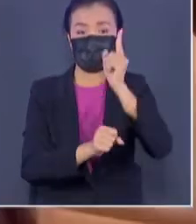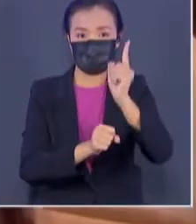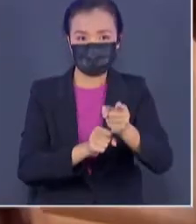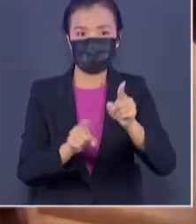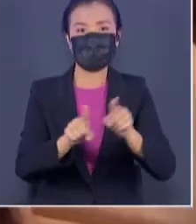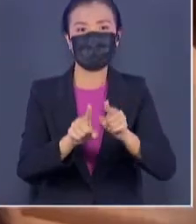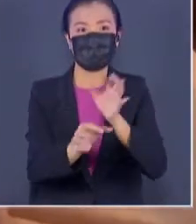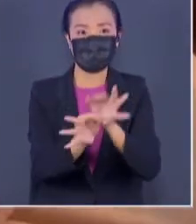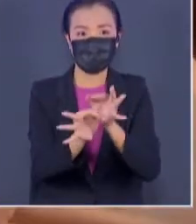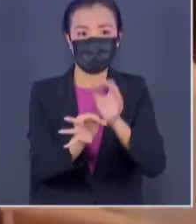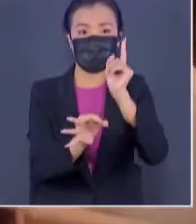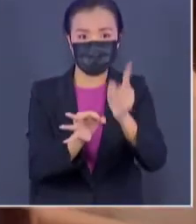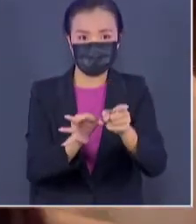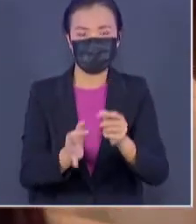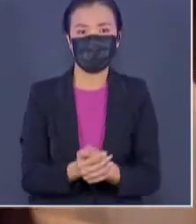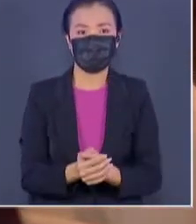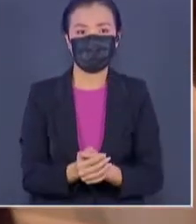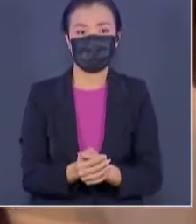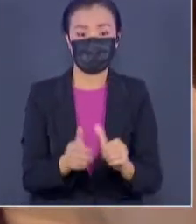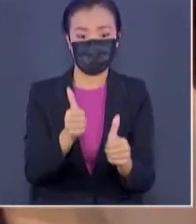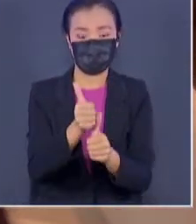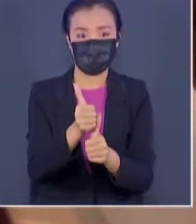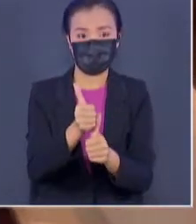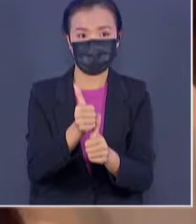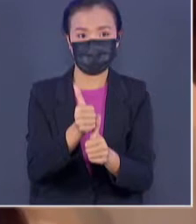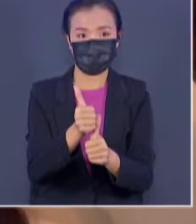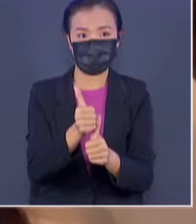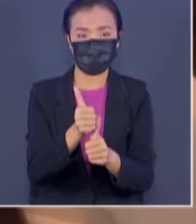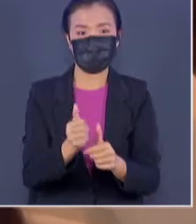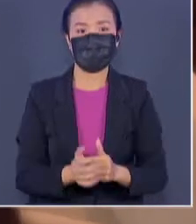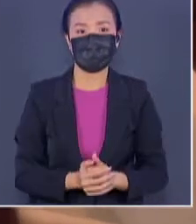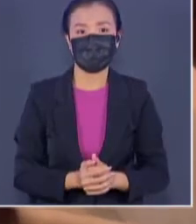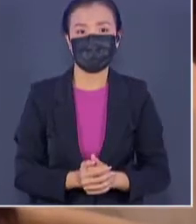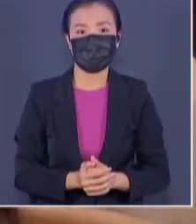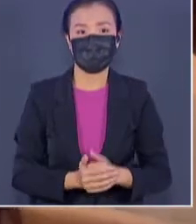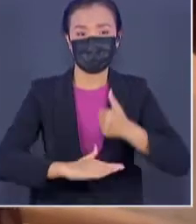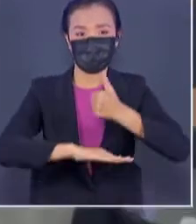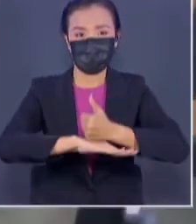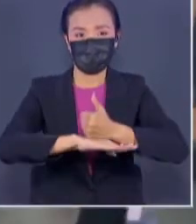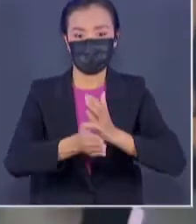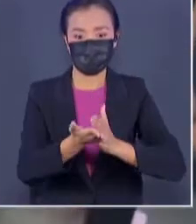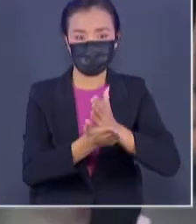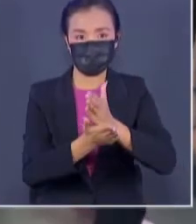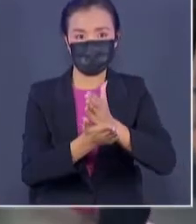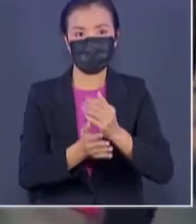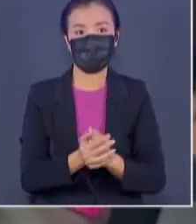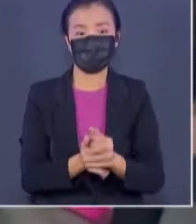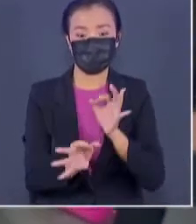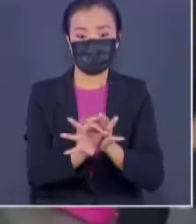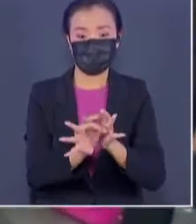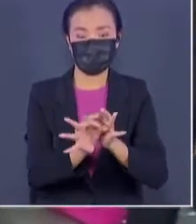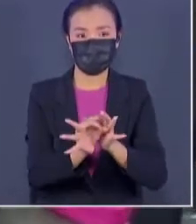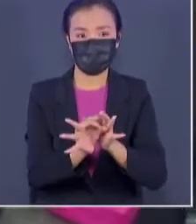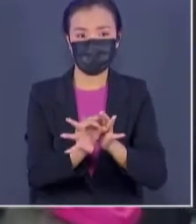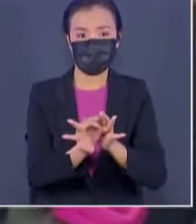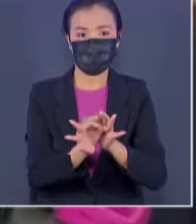ๆในธนาคารจริงๆนะครับทางด้านผู้ช่วยศาสตราจารย์เกียรติแสงอรุณท่านคณบดีครับก็มองว่าธนาคารโรงเรียนดิจิทัลเนี่ย